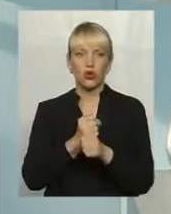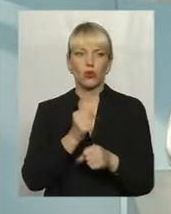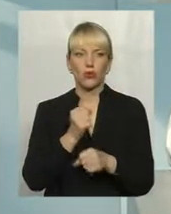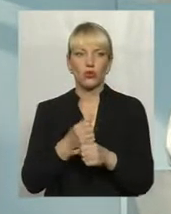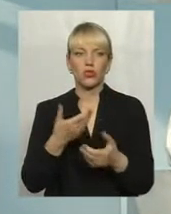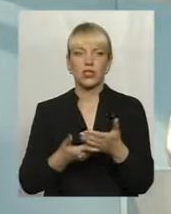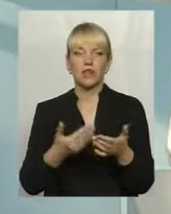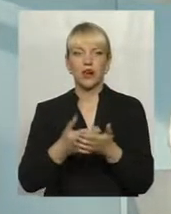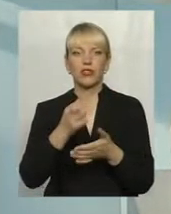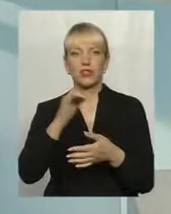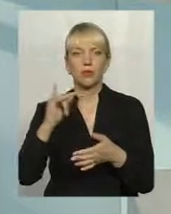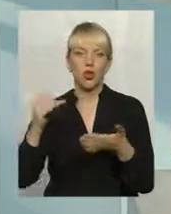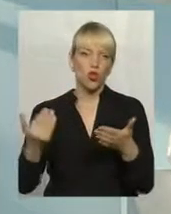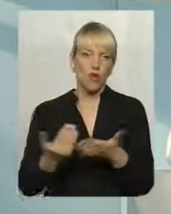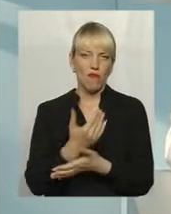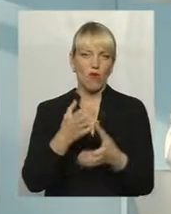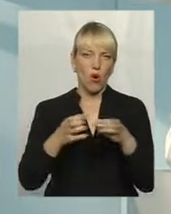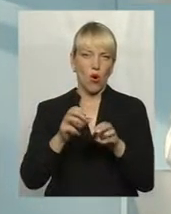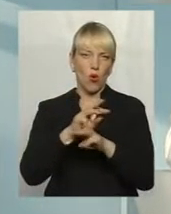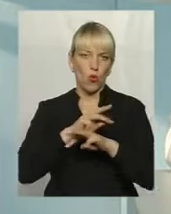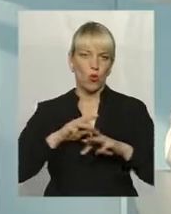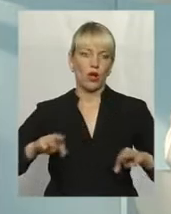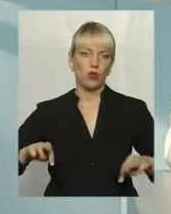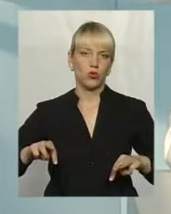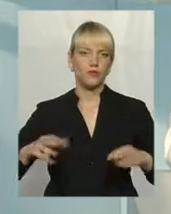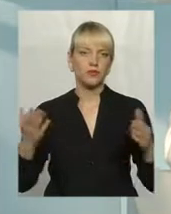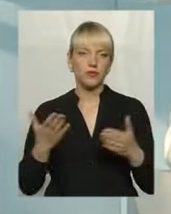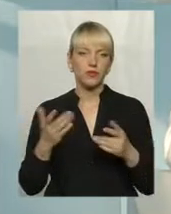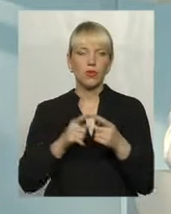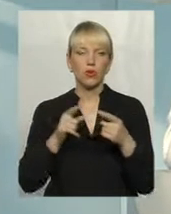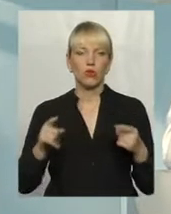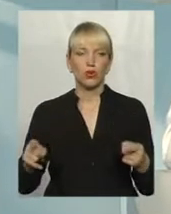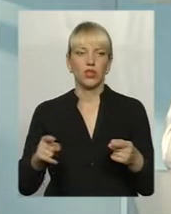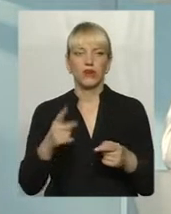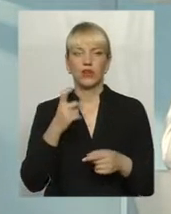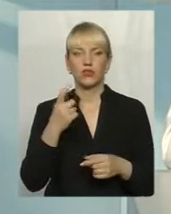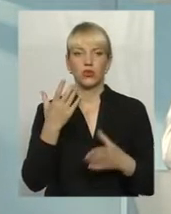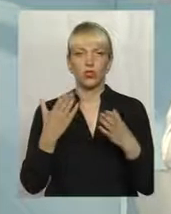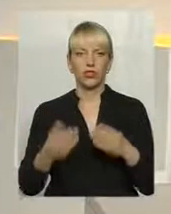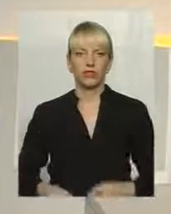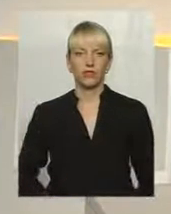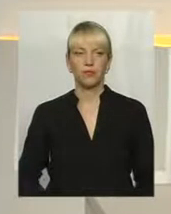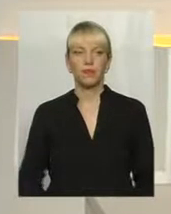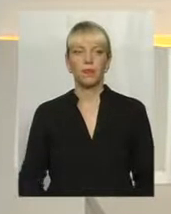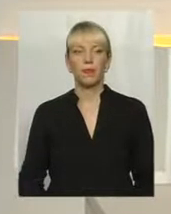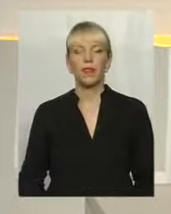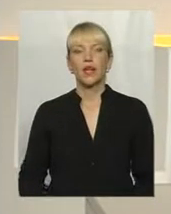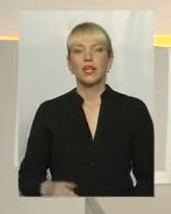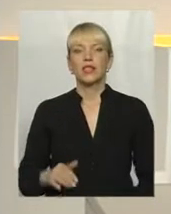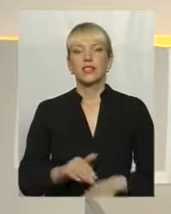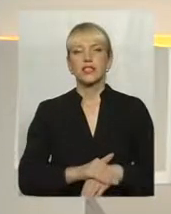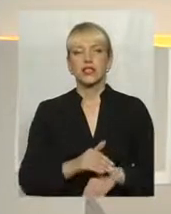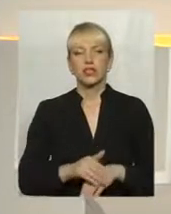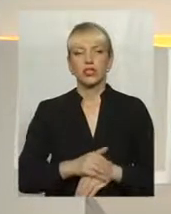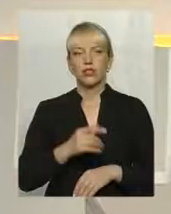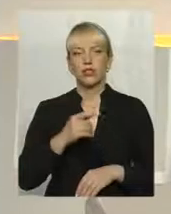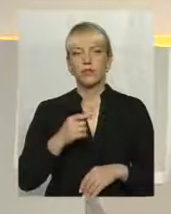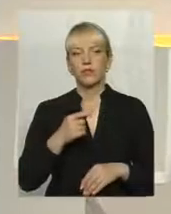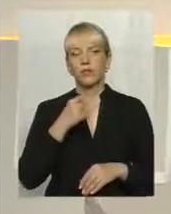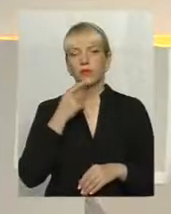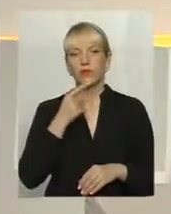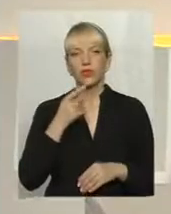б, нового уряду, яка вже ось протривала більше, ніж 100 днів. Скажіть, будь ласка, можливо, ну, не